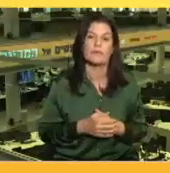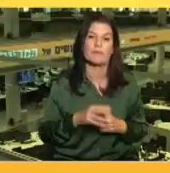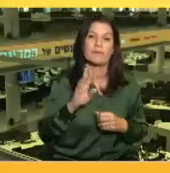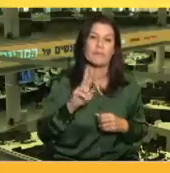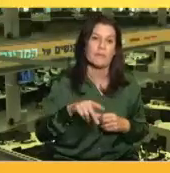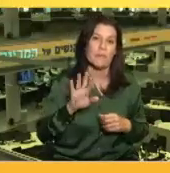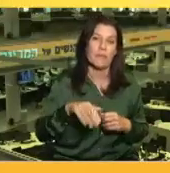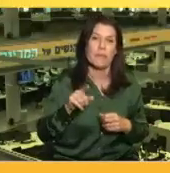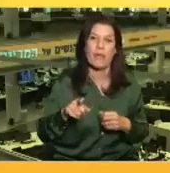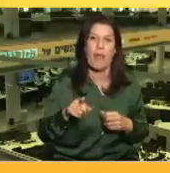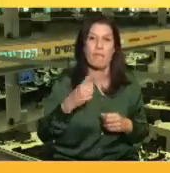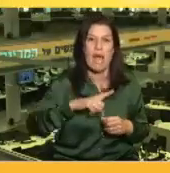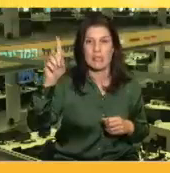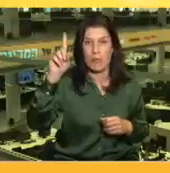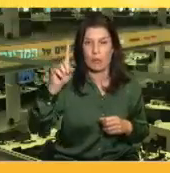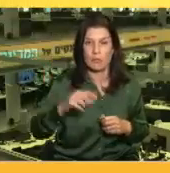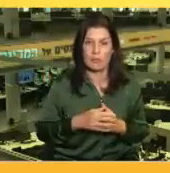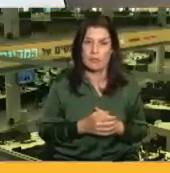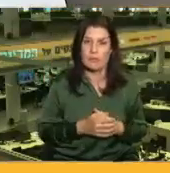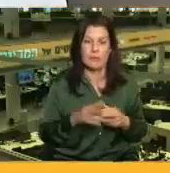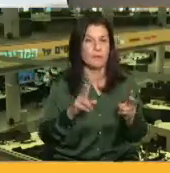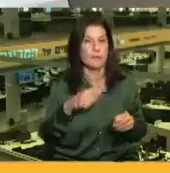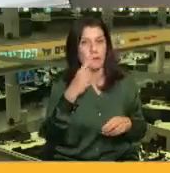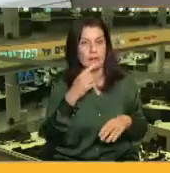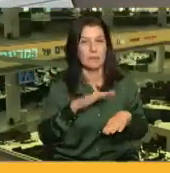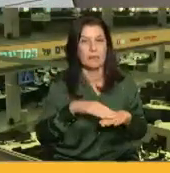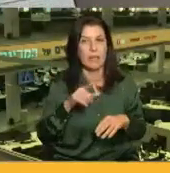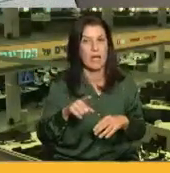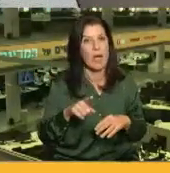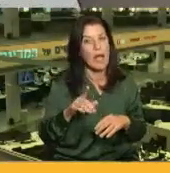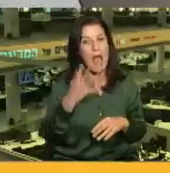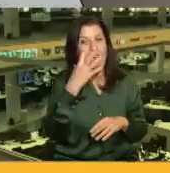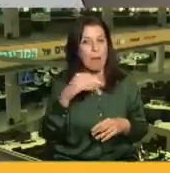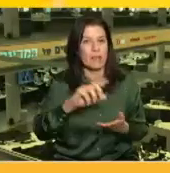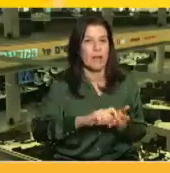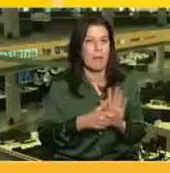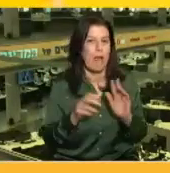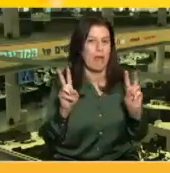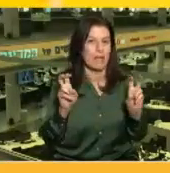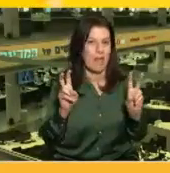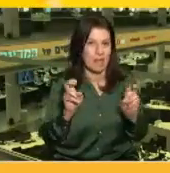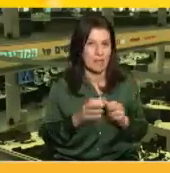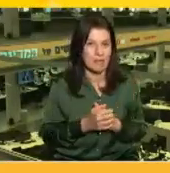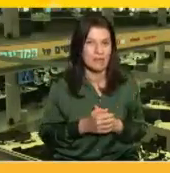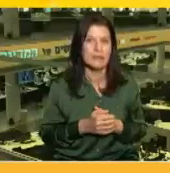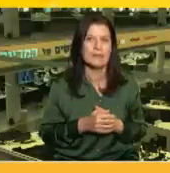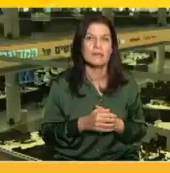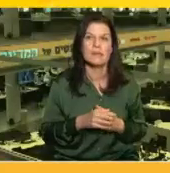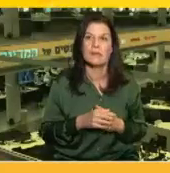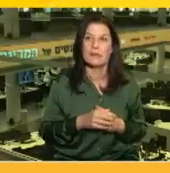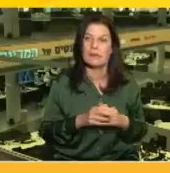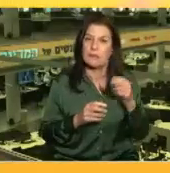סטרימינג, מצד שלישי הצבעות. אפשר רגע לדבר על הפיל של בחדר? איזה פיל? הפיל הזה